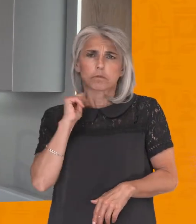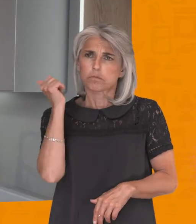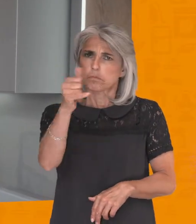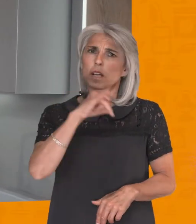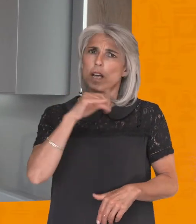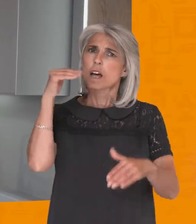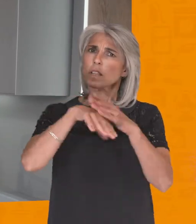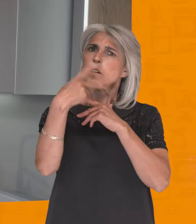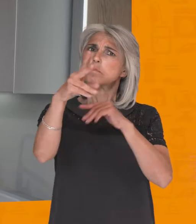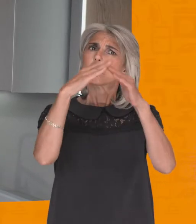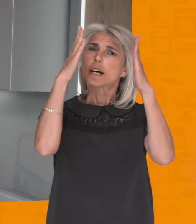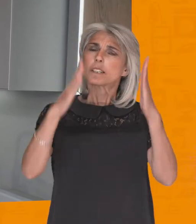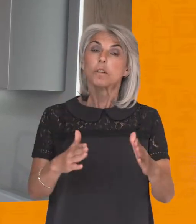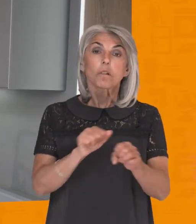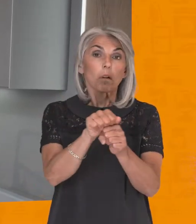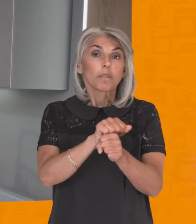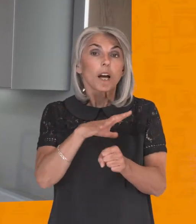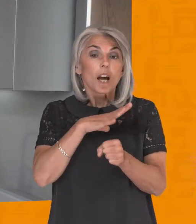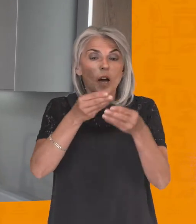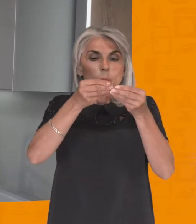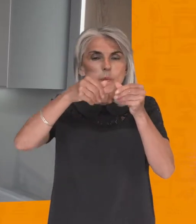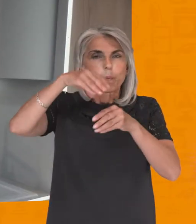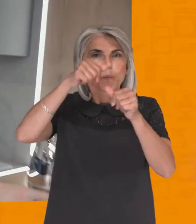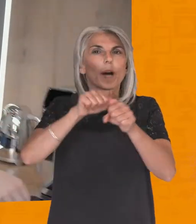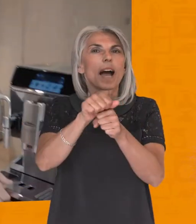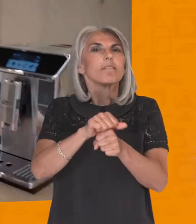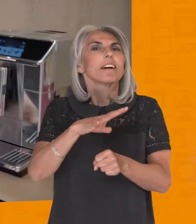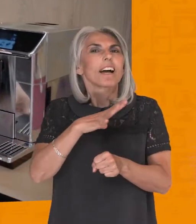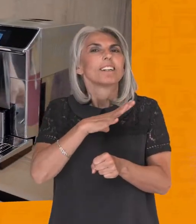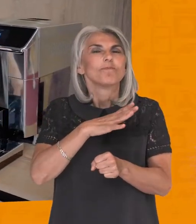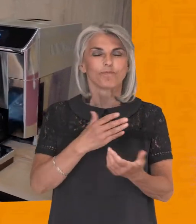pratiquement tous chez vous, du café, du marc de café. Alors,